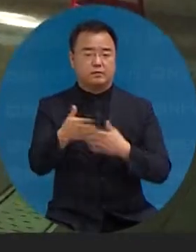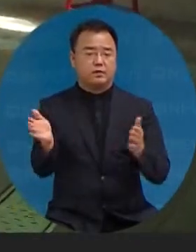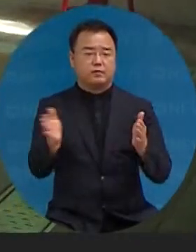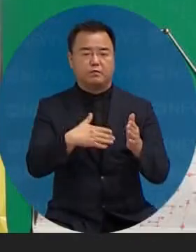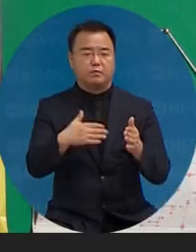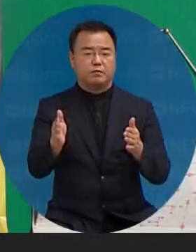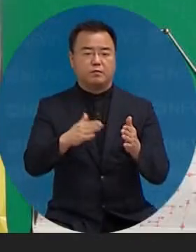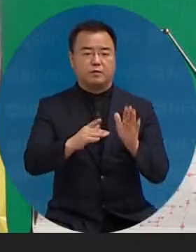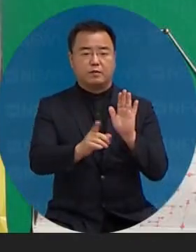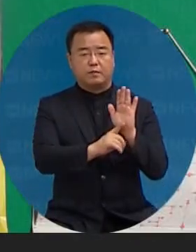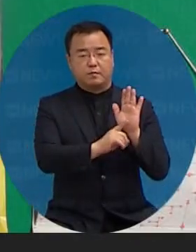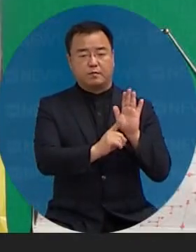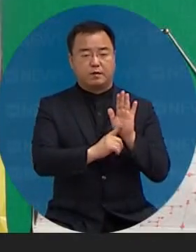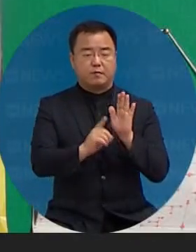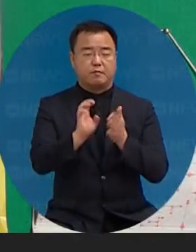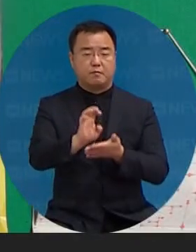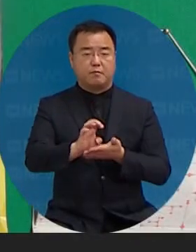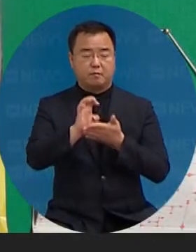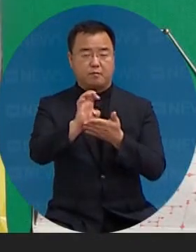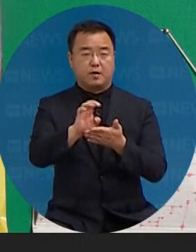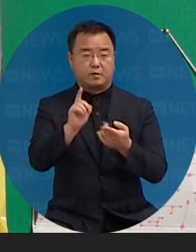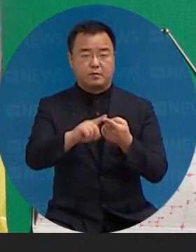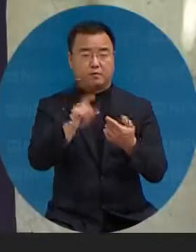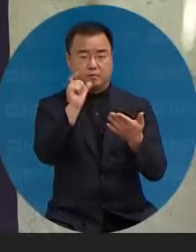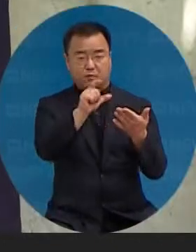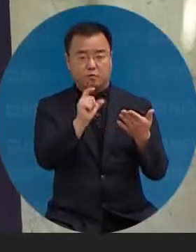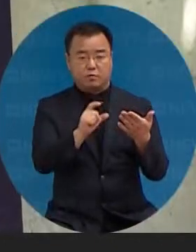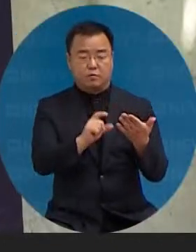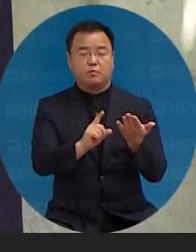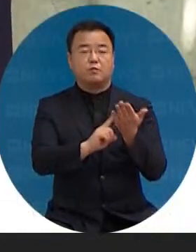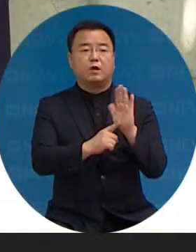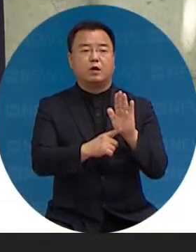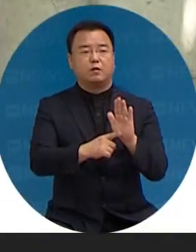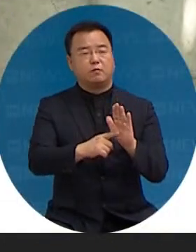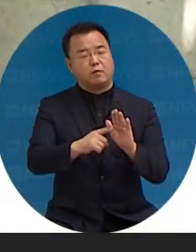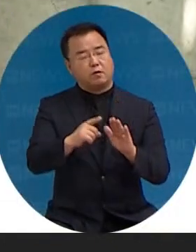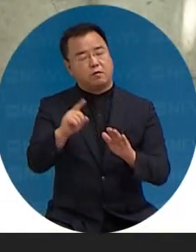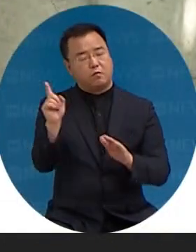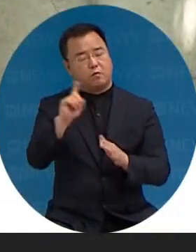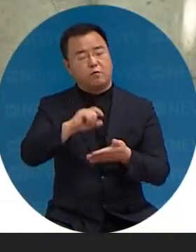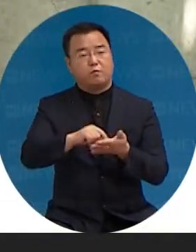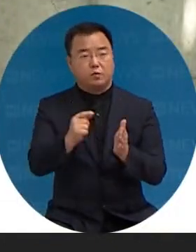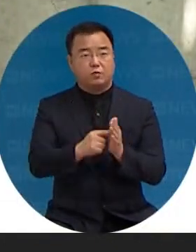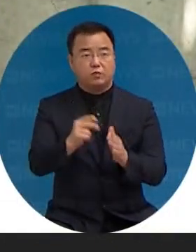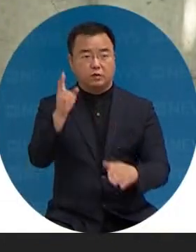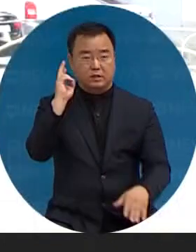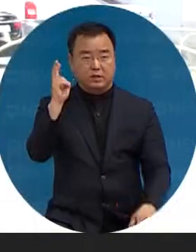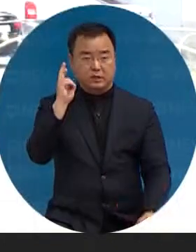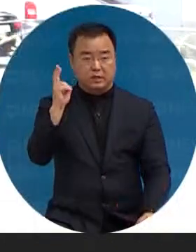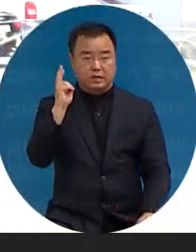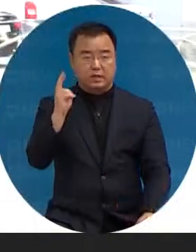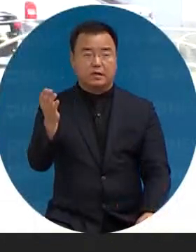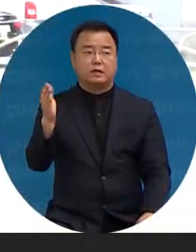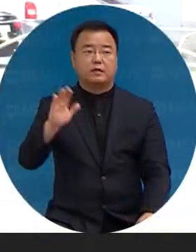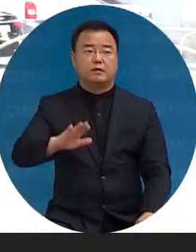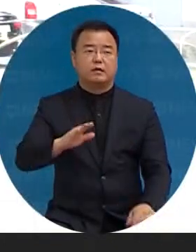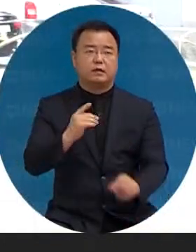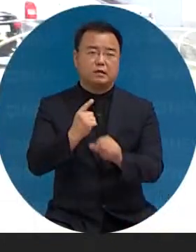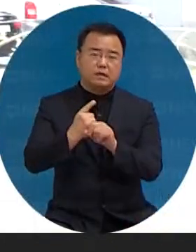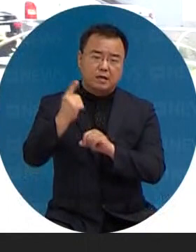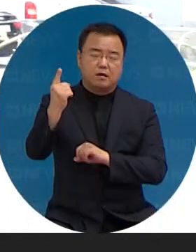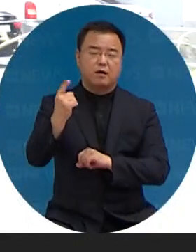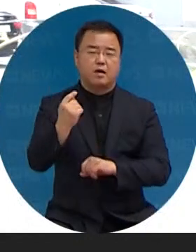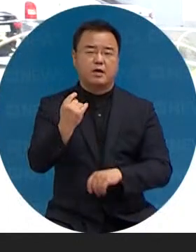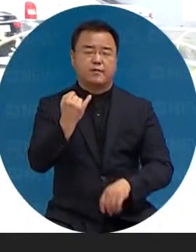광고 만찬 뜩 붙어 있습니다 일단 대충은 기회 작으나 보면 있었는데 그래서 내년 까진